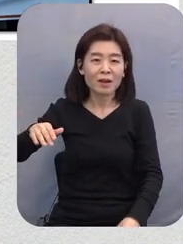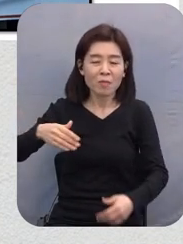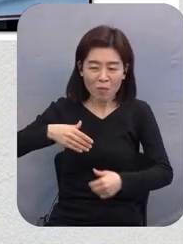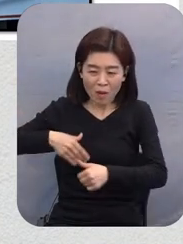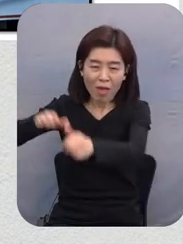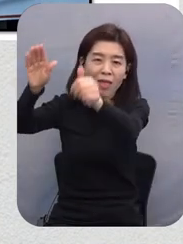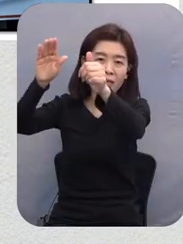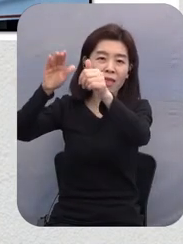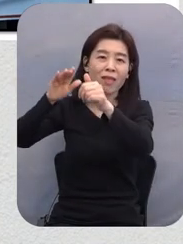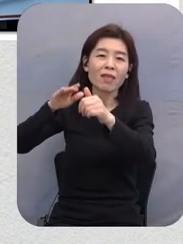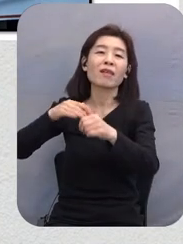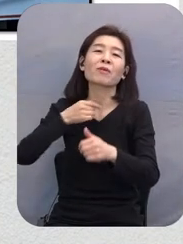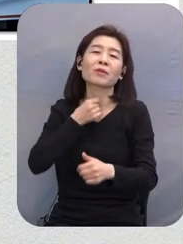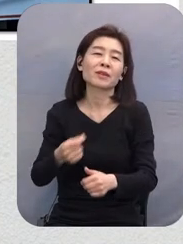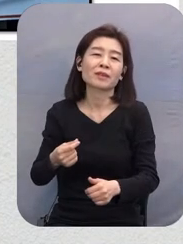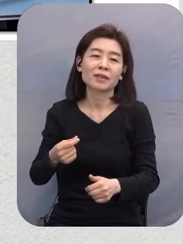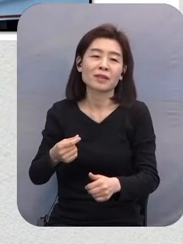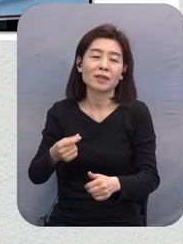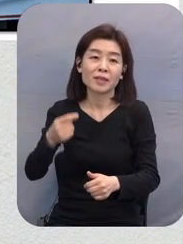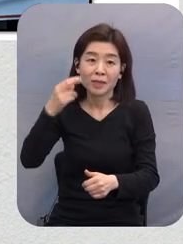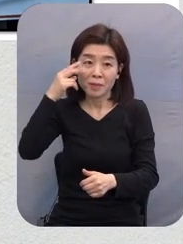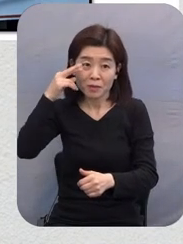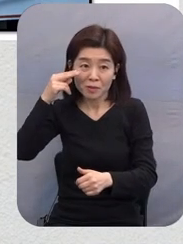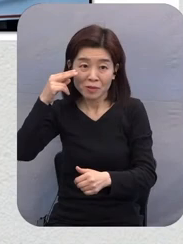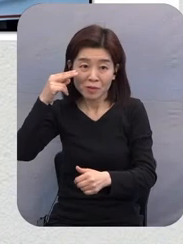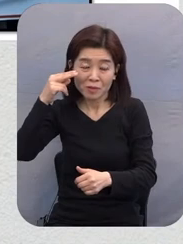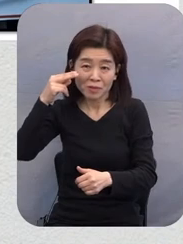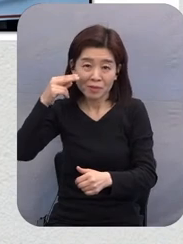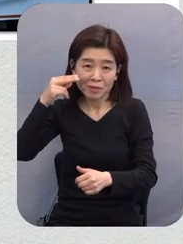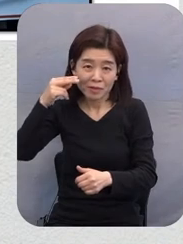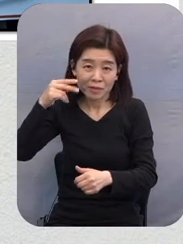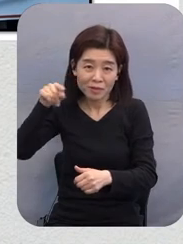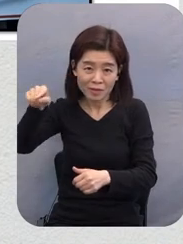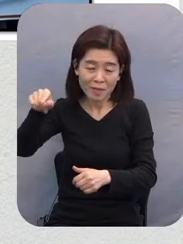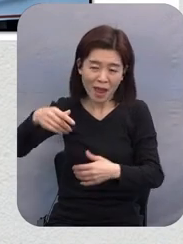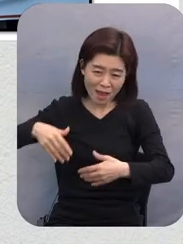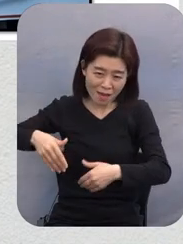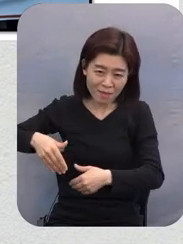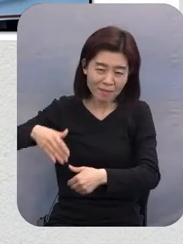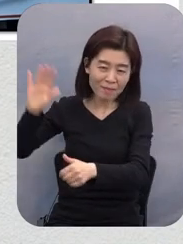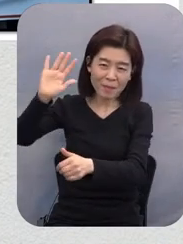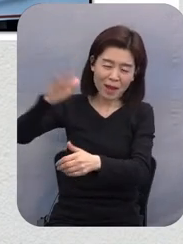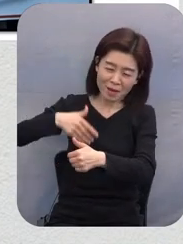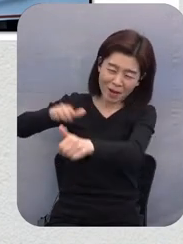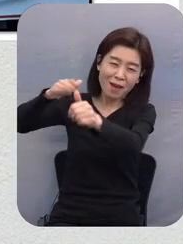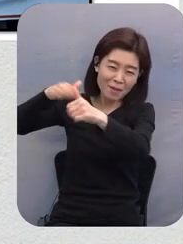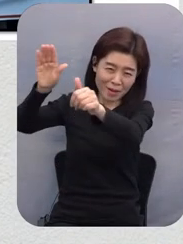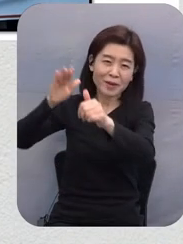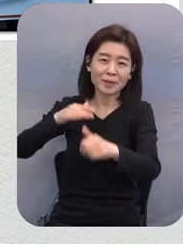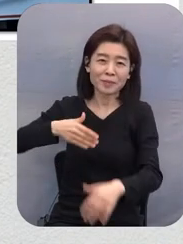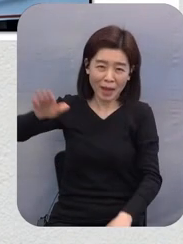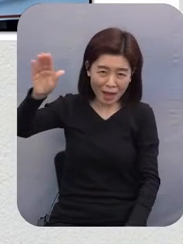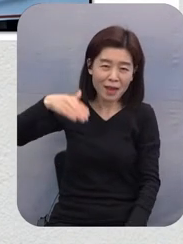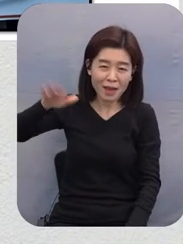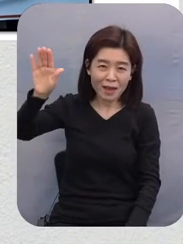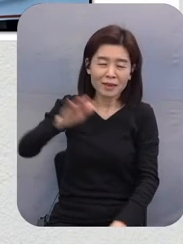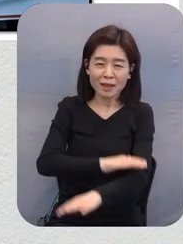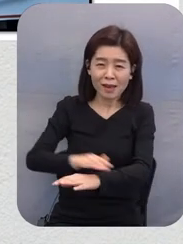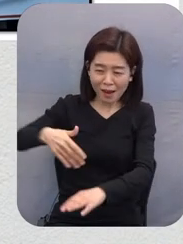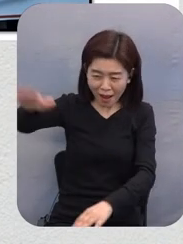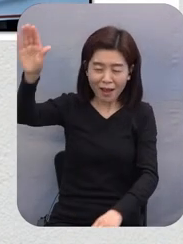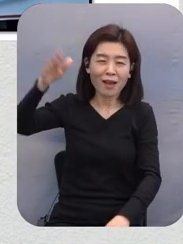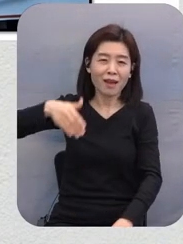보내버립시다. 아메리칸 파이를 어떻게 바이바이 해봅시다. 바이바이. 잘 가라.